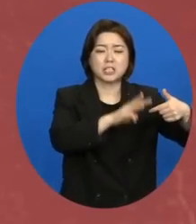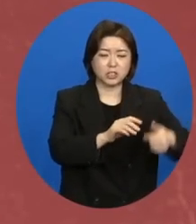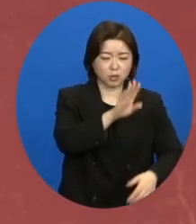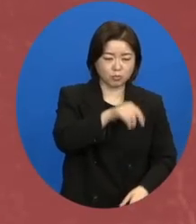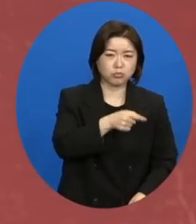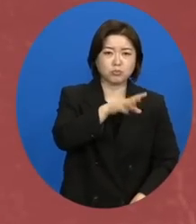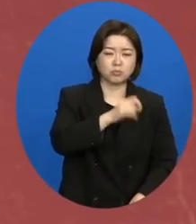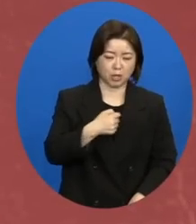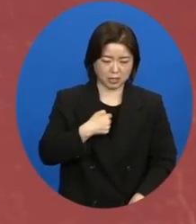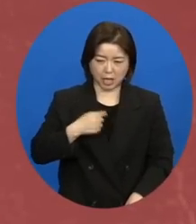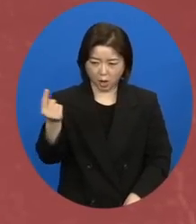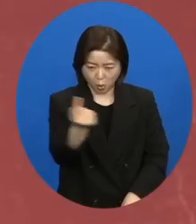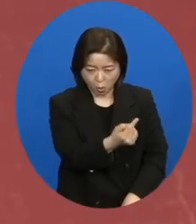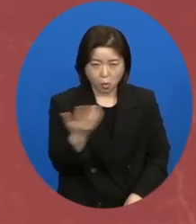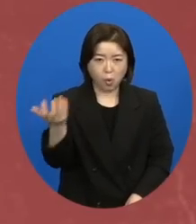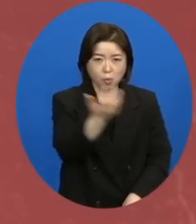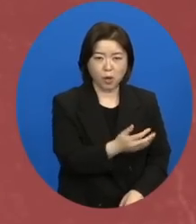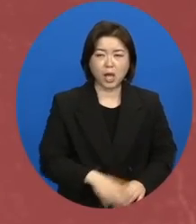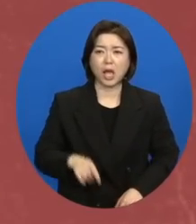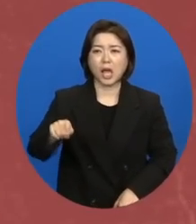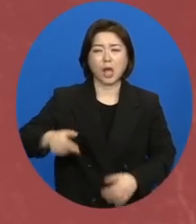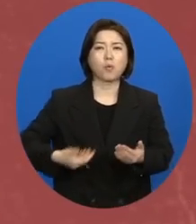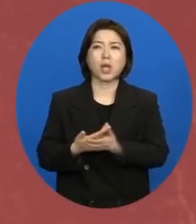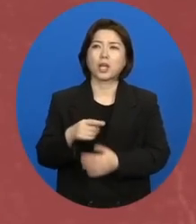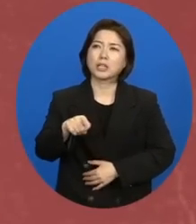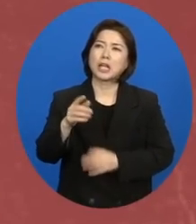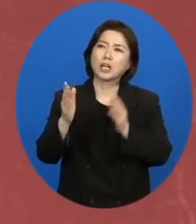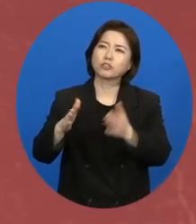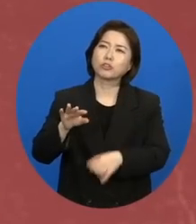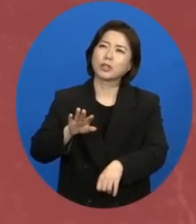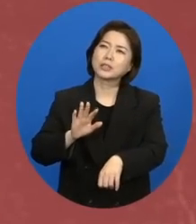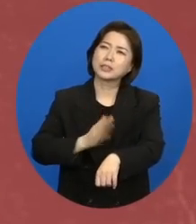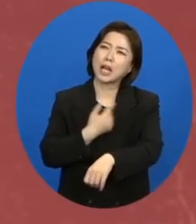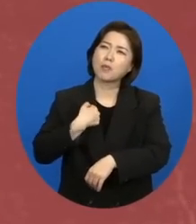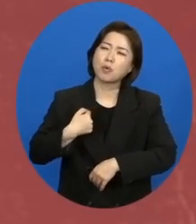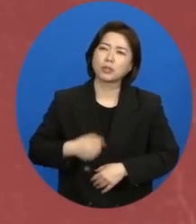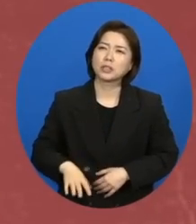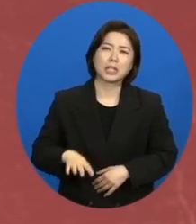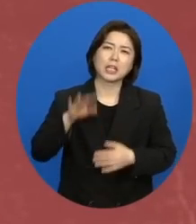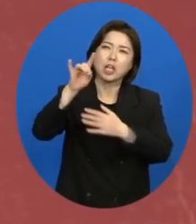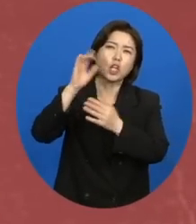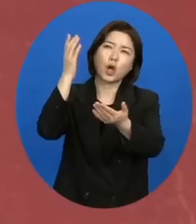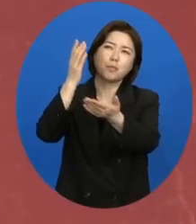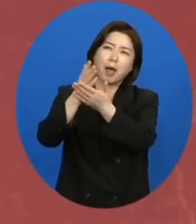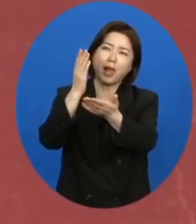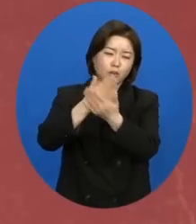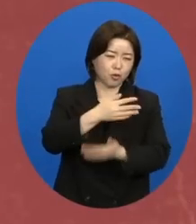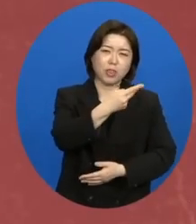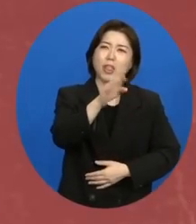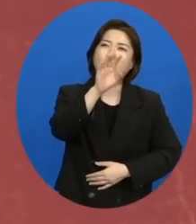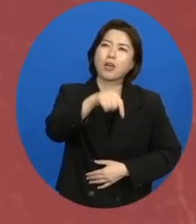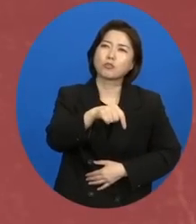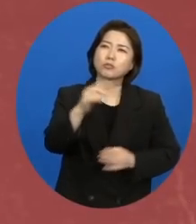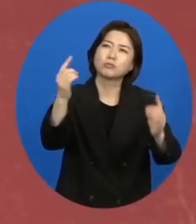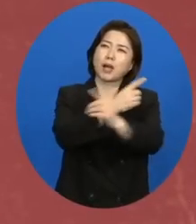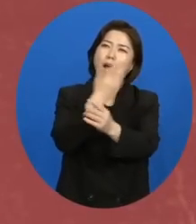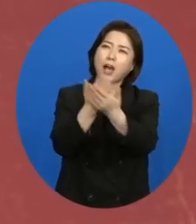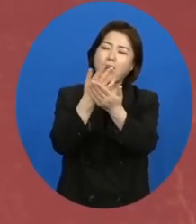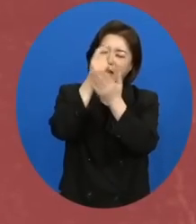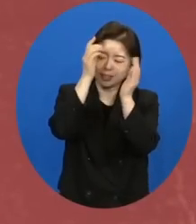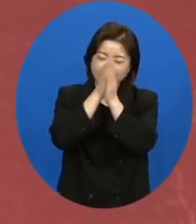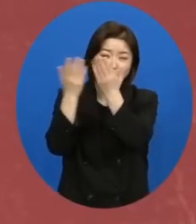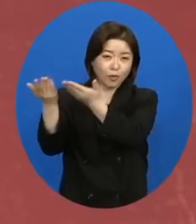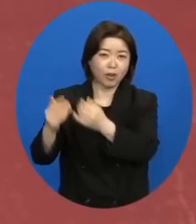하나님 죄송해요. 그동안 기도를 잘못했어요. 대우자동차예요. 대우자동차요. 하나님 죄송해요. 하나님